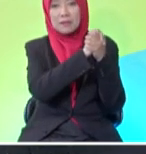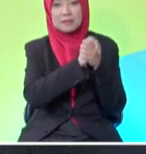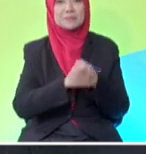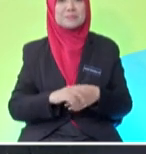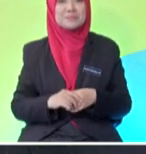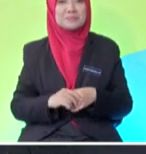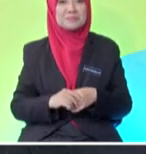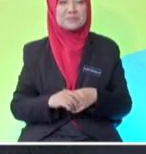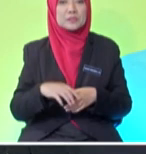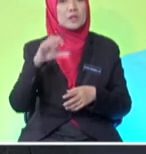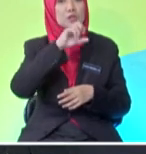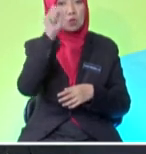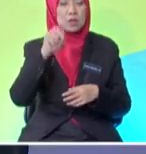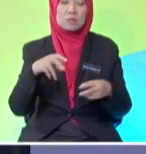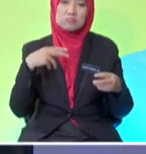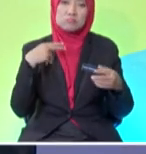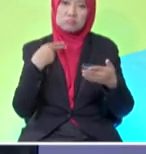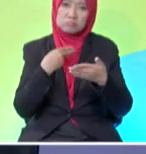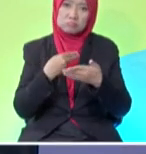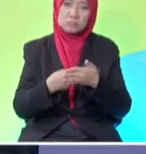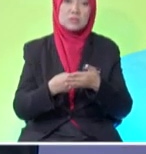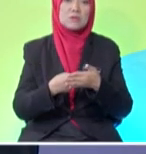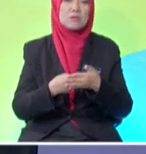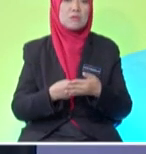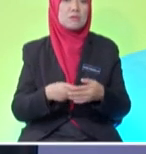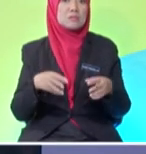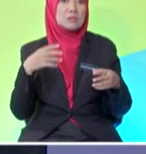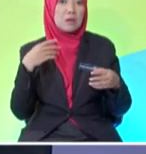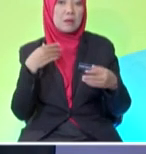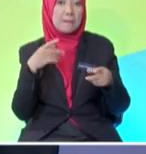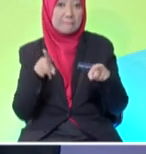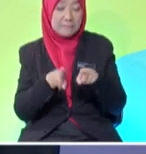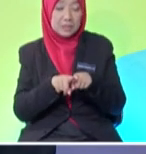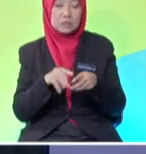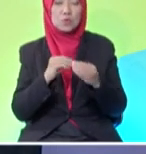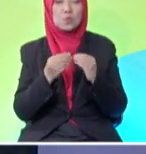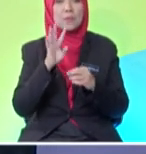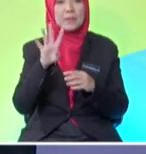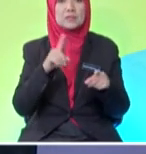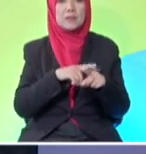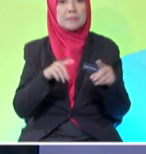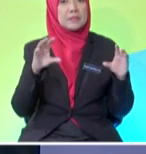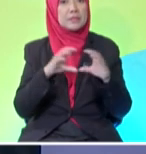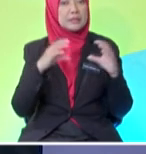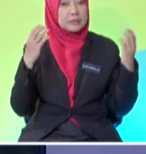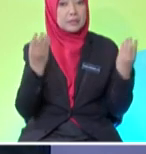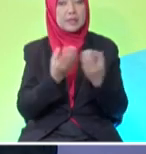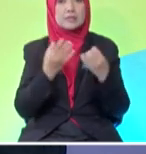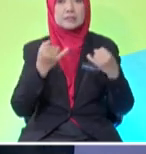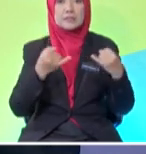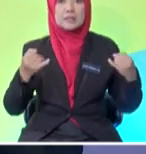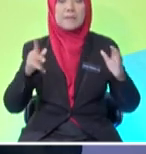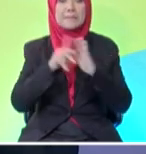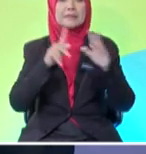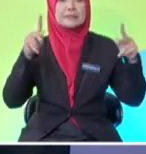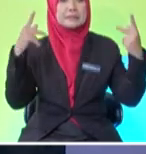baik Soalnya ini hampir semua tadi soal yang keempat oke Cumanya Soalnya ini dia dikategorikan sebagai soal dan jenis pengelasan